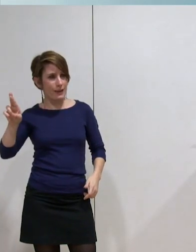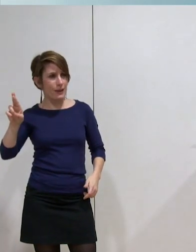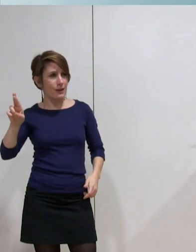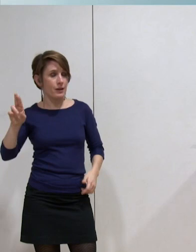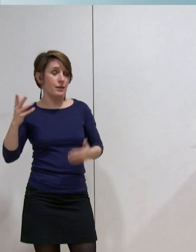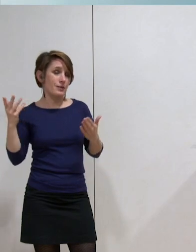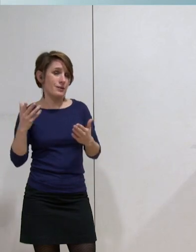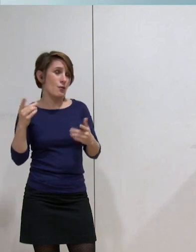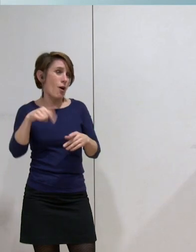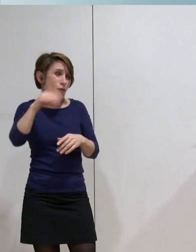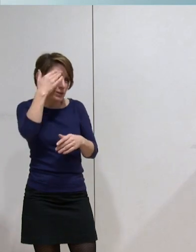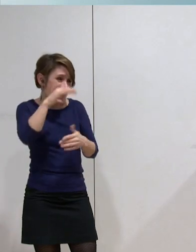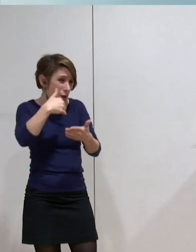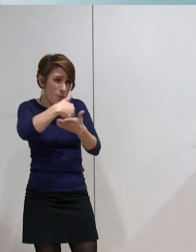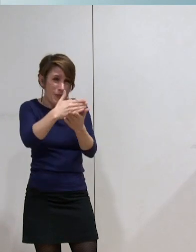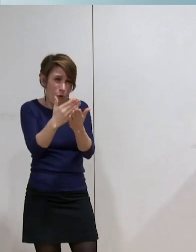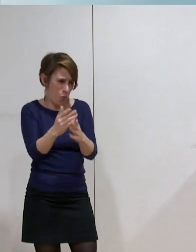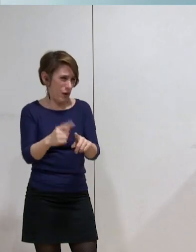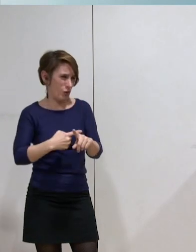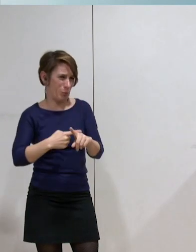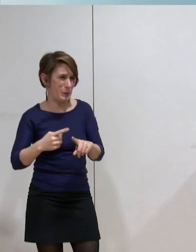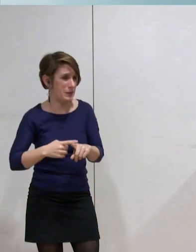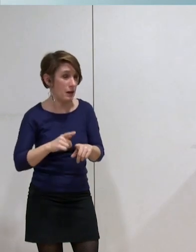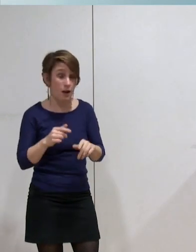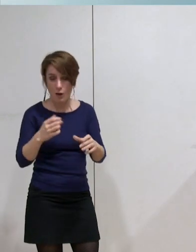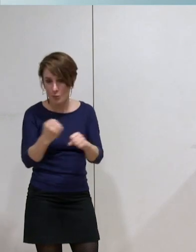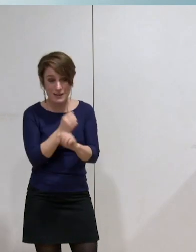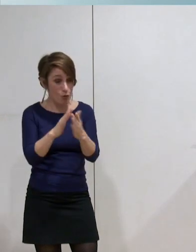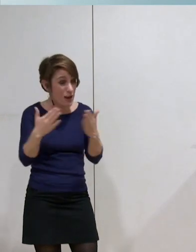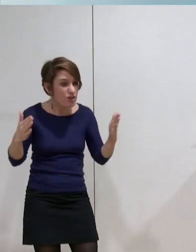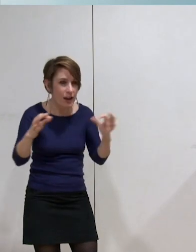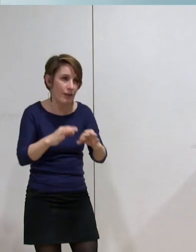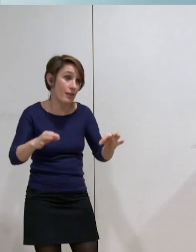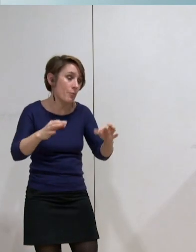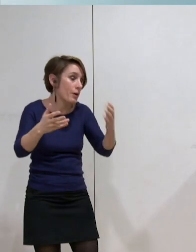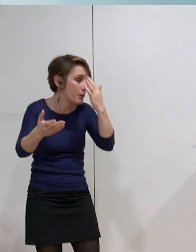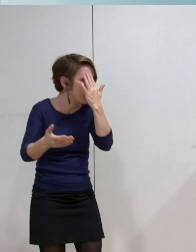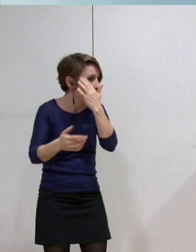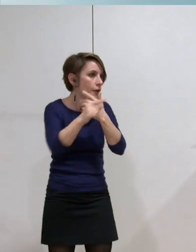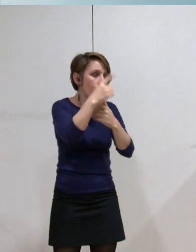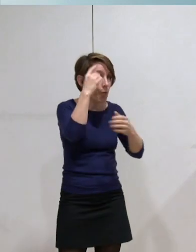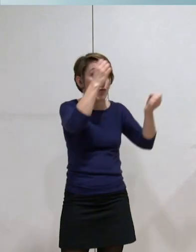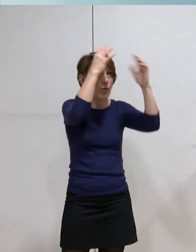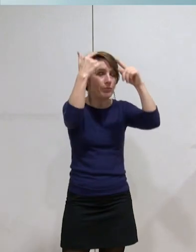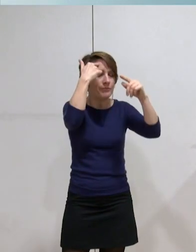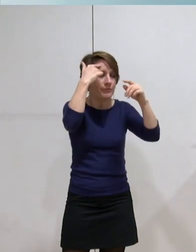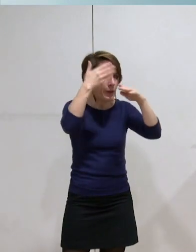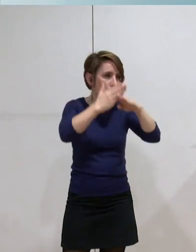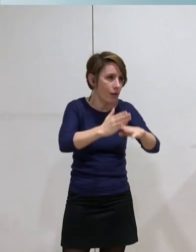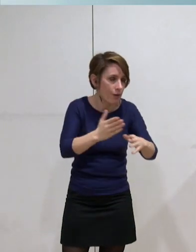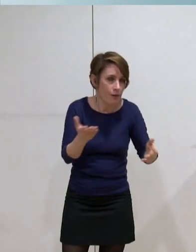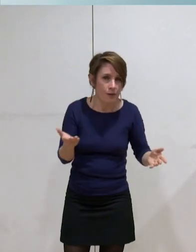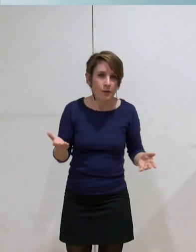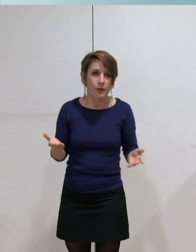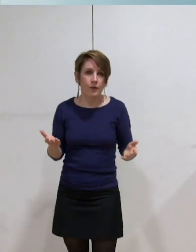vous le savez que le découpage est très bizarreon faudrait une carte pour être clair mais enfin je suppose que vous l'avez dans en visu il y